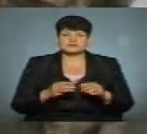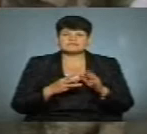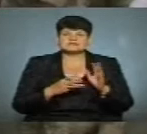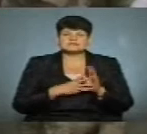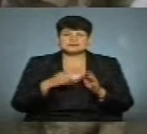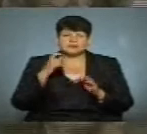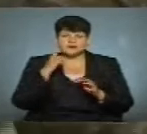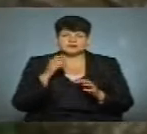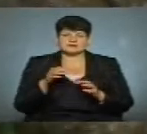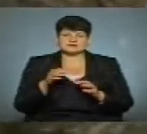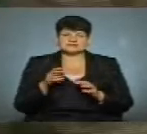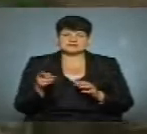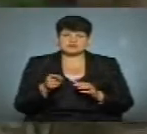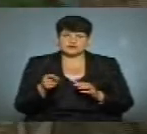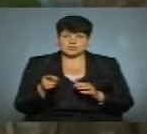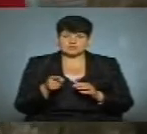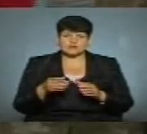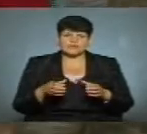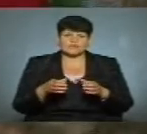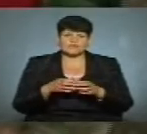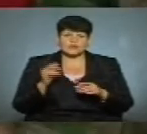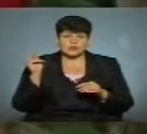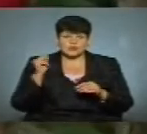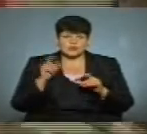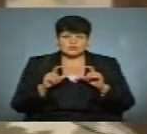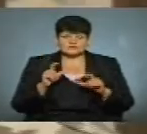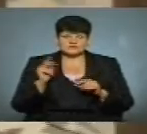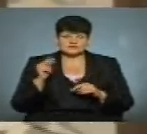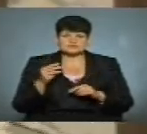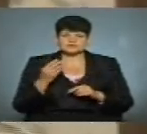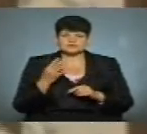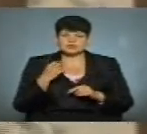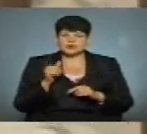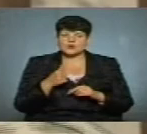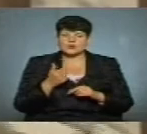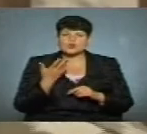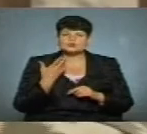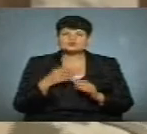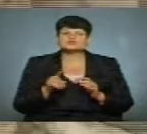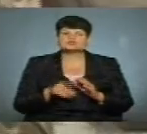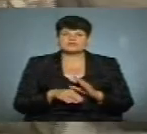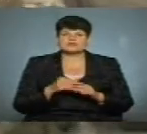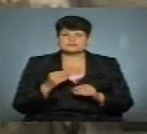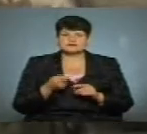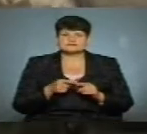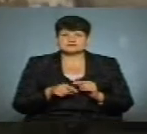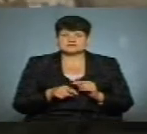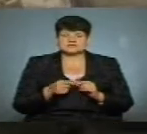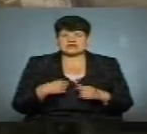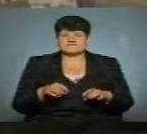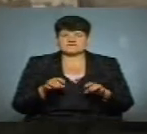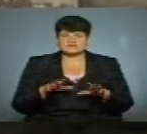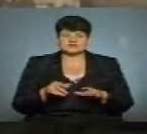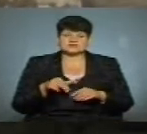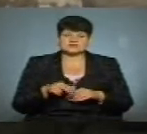18-річний Віталій Лопацький із Тернополя у коледжі навчався 4 роки. Розповідає, чому обрав військовий коледж. Я вирішив йти